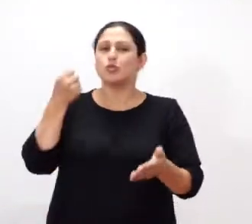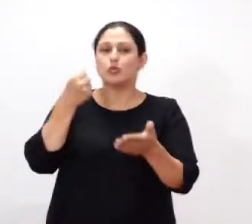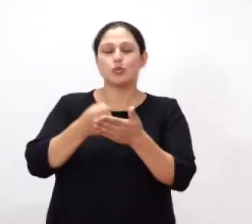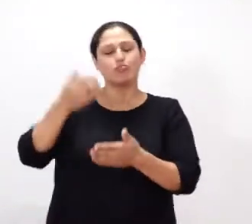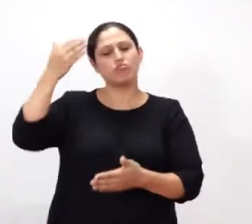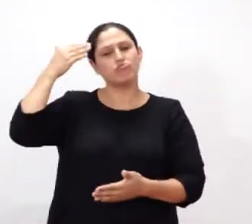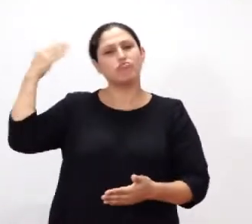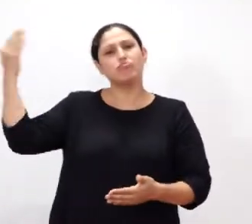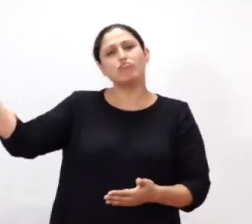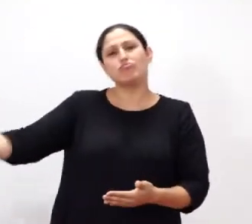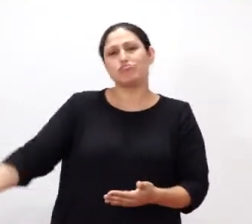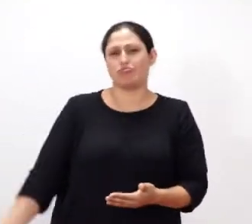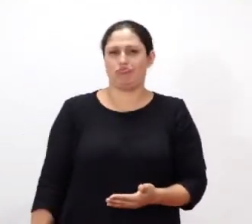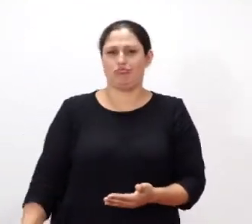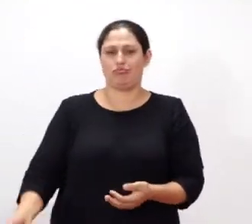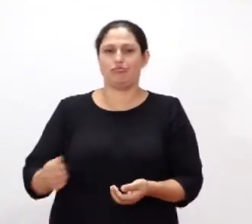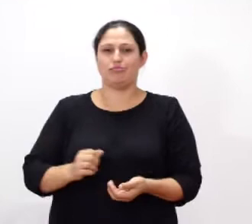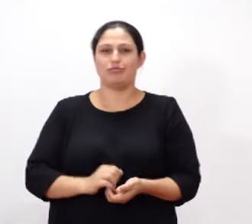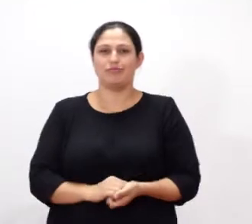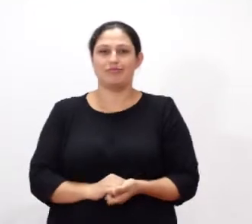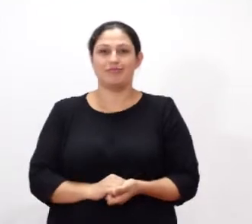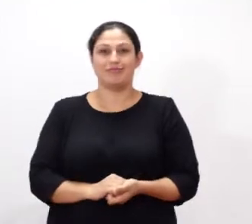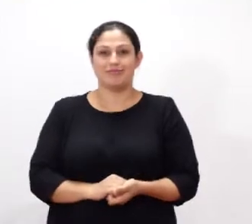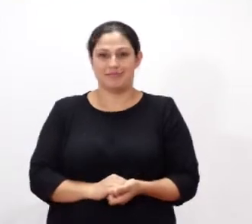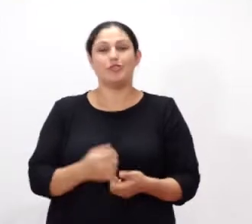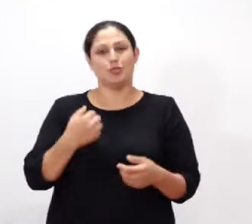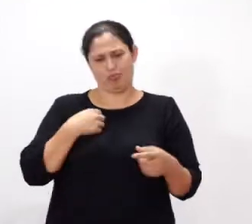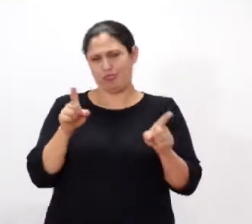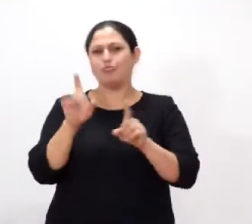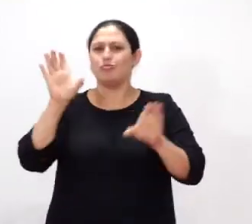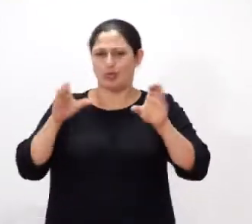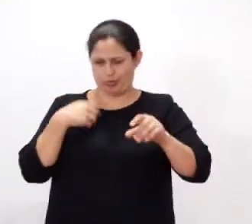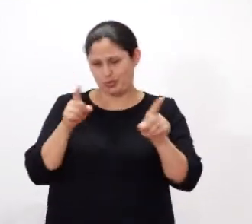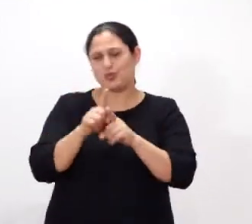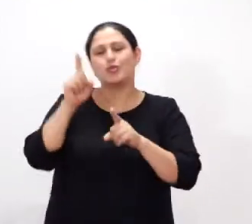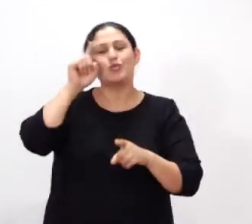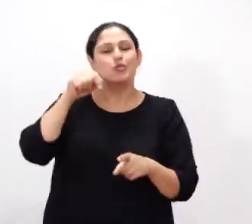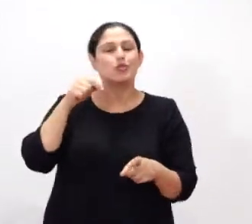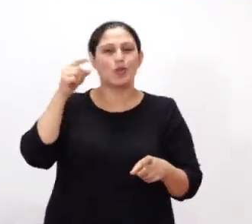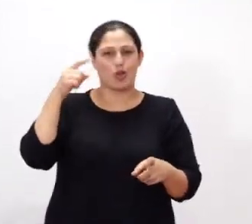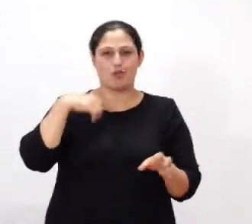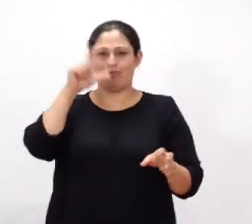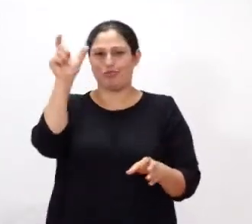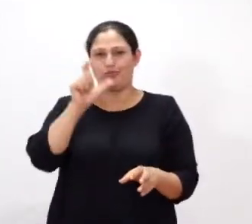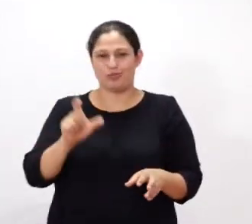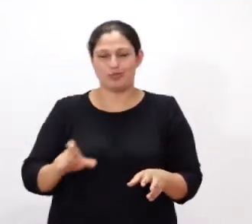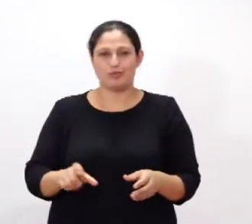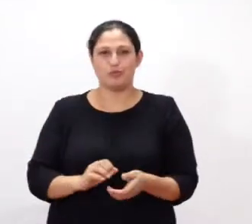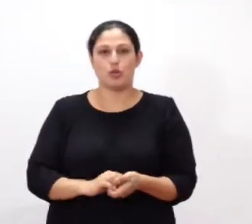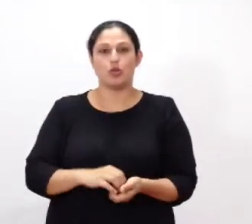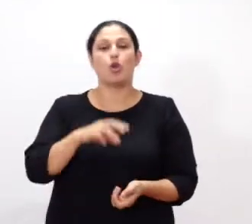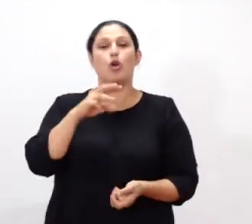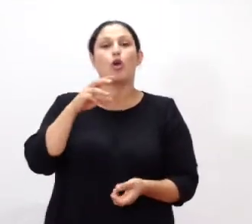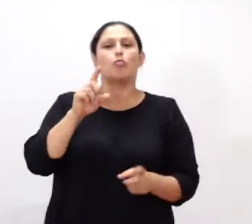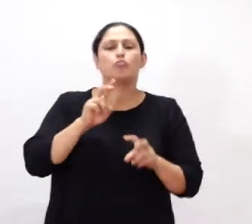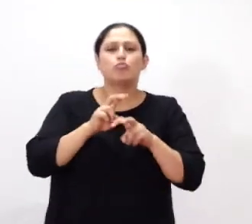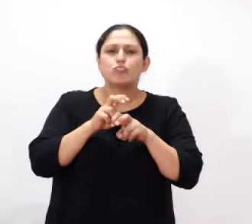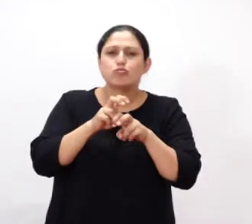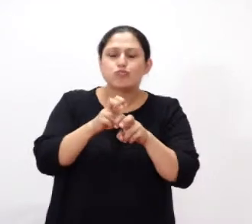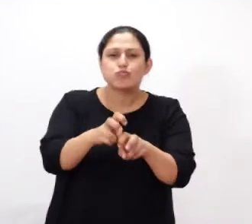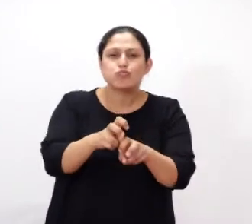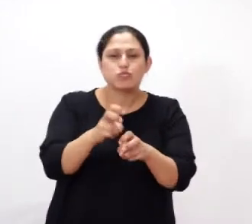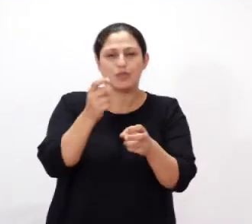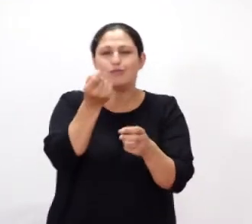سر زانو یکی من من هم یک شعر میدونم کنی بگوی مرچه یک